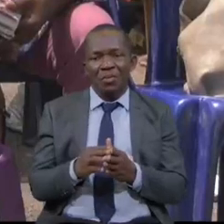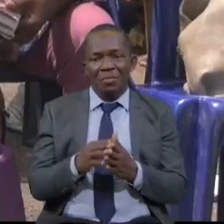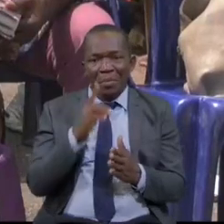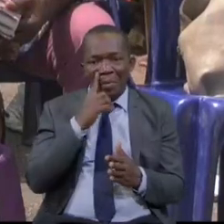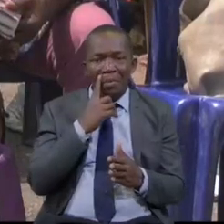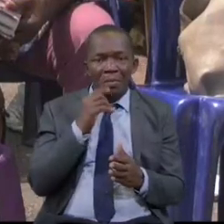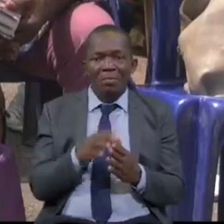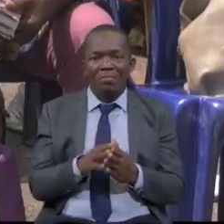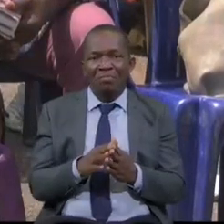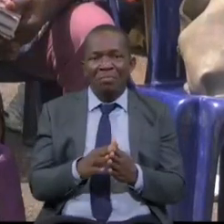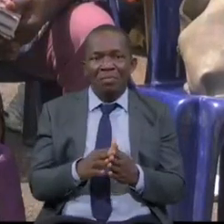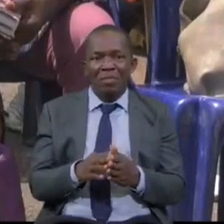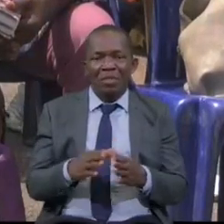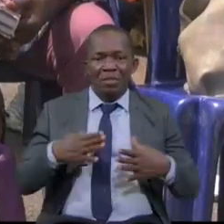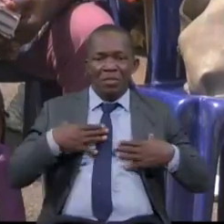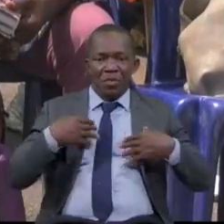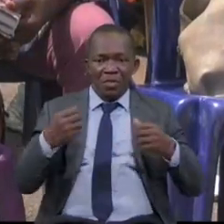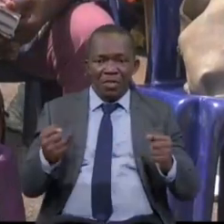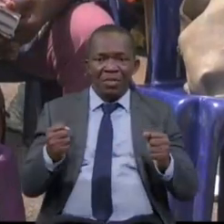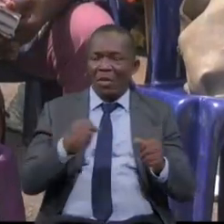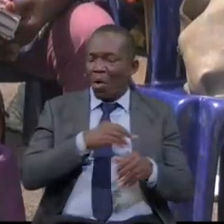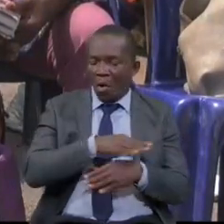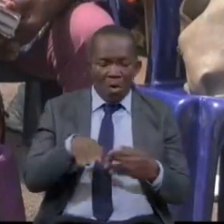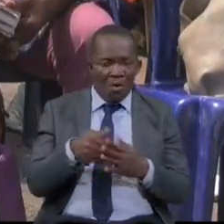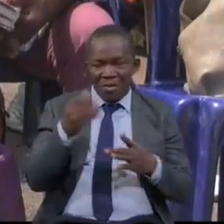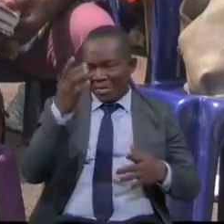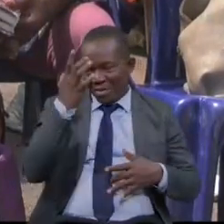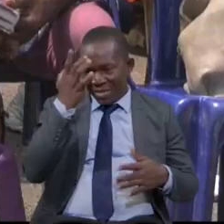Je vais te poser une simple question. Est-ce que tu es prêt à répondre?